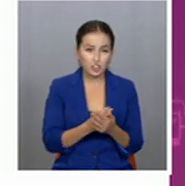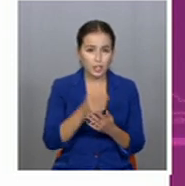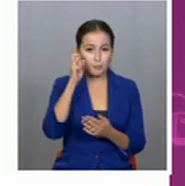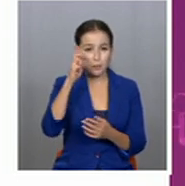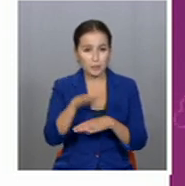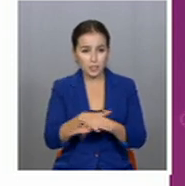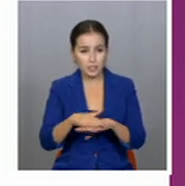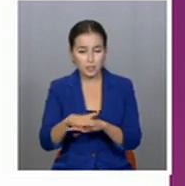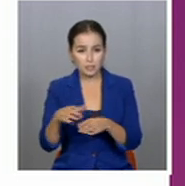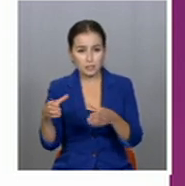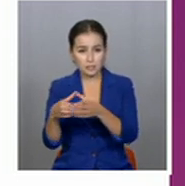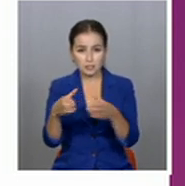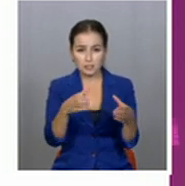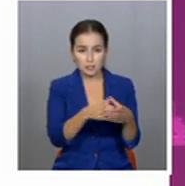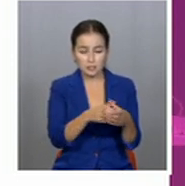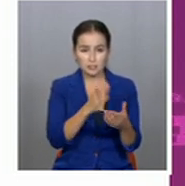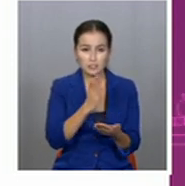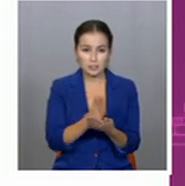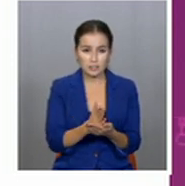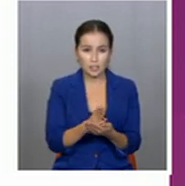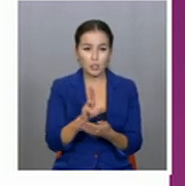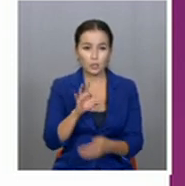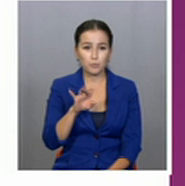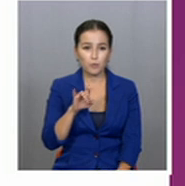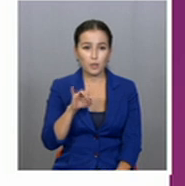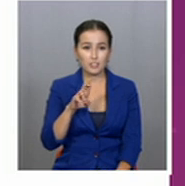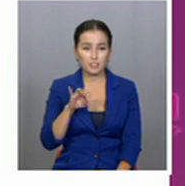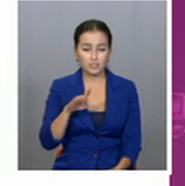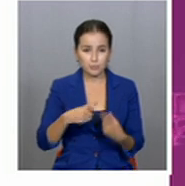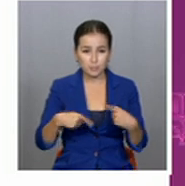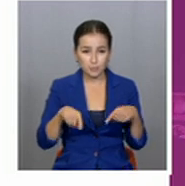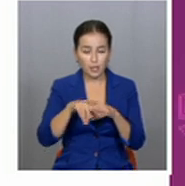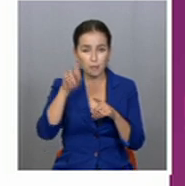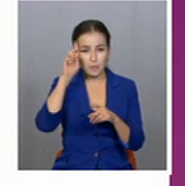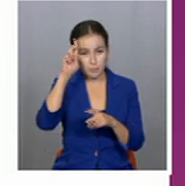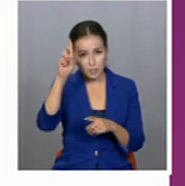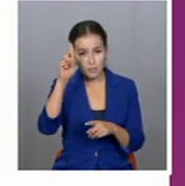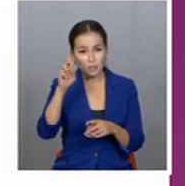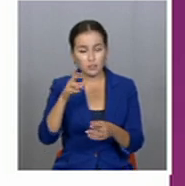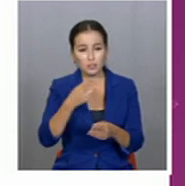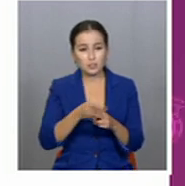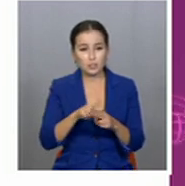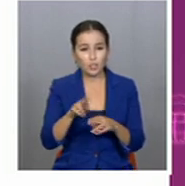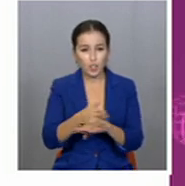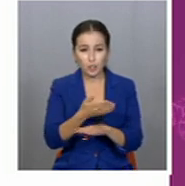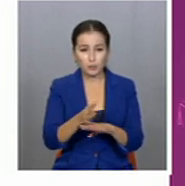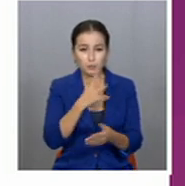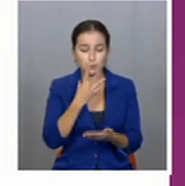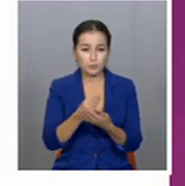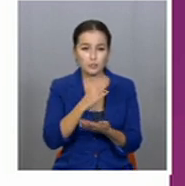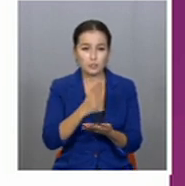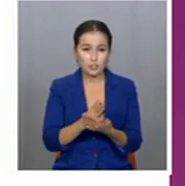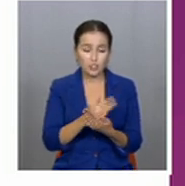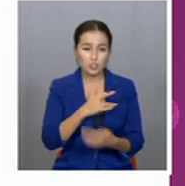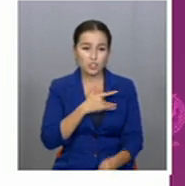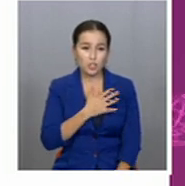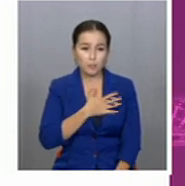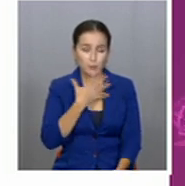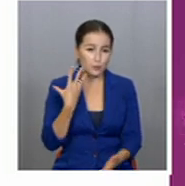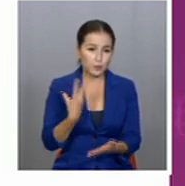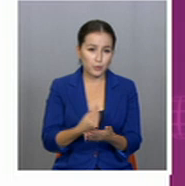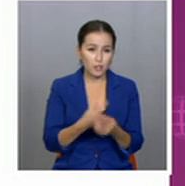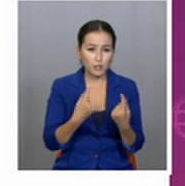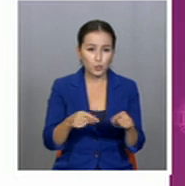сектор, корпоративтік және мемлекеттік реттеуді үйлестіреді, жеке меншіктің алуан